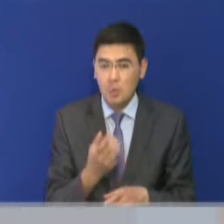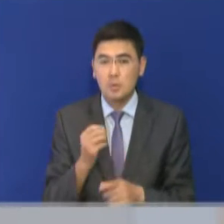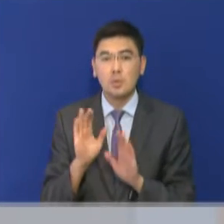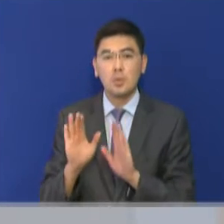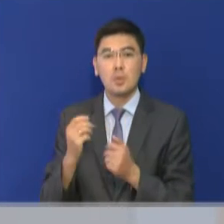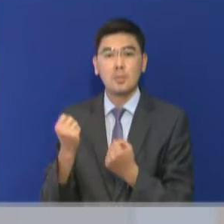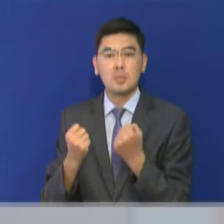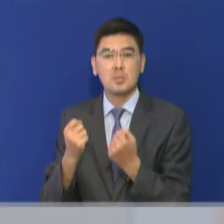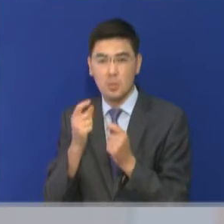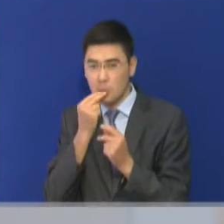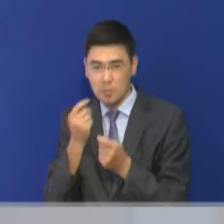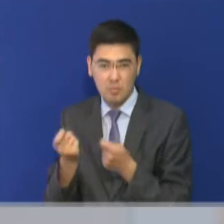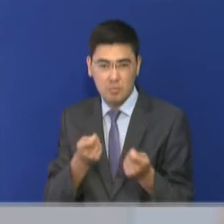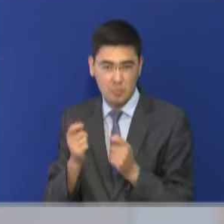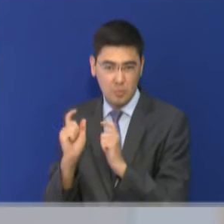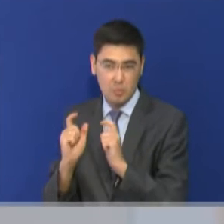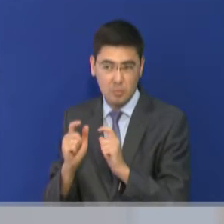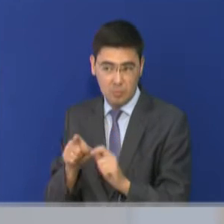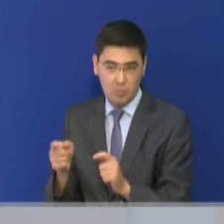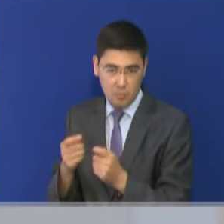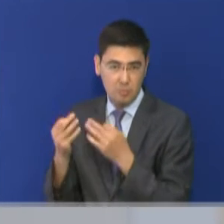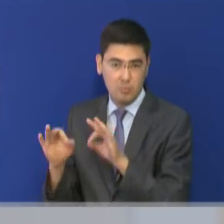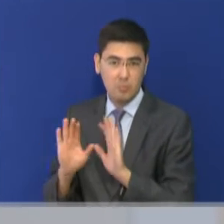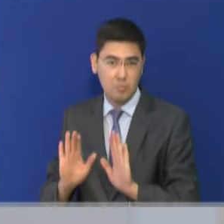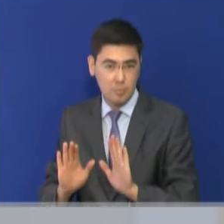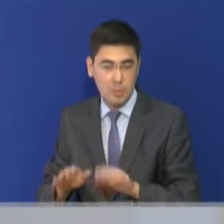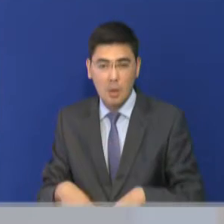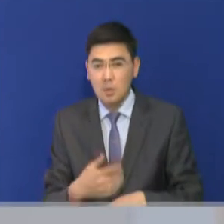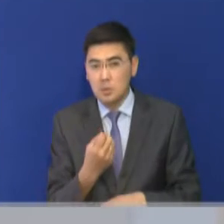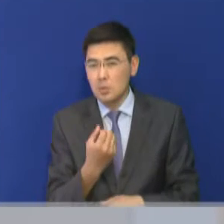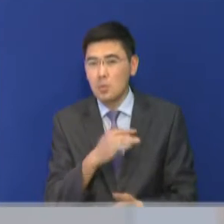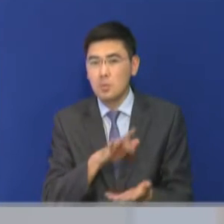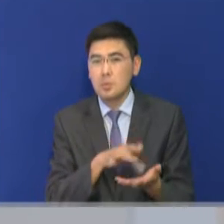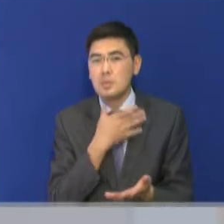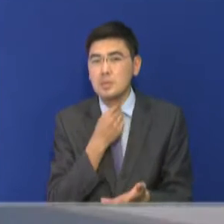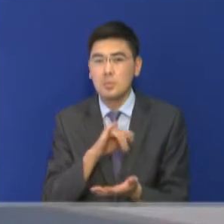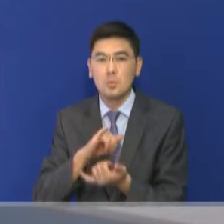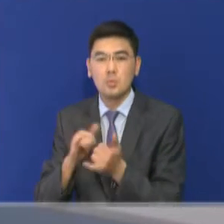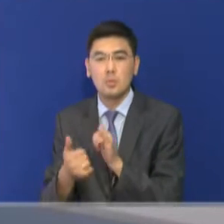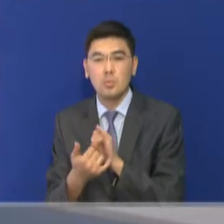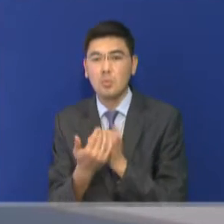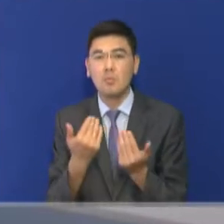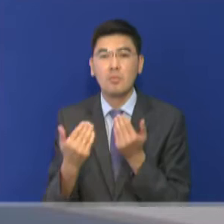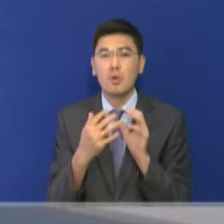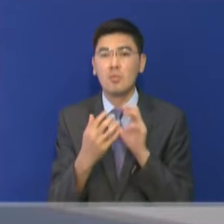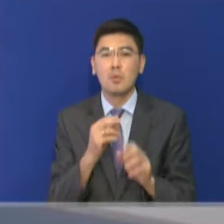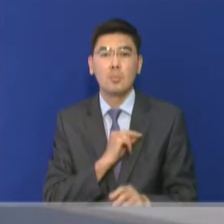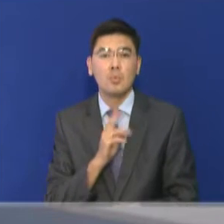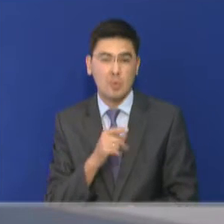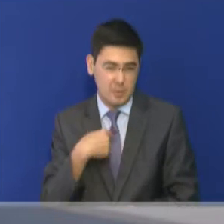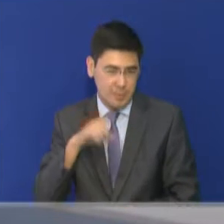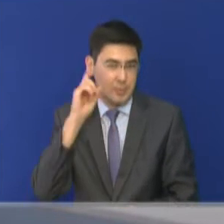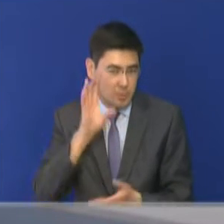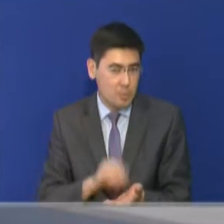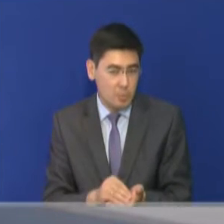спецкатегории жизнеобеспечения. Я знаю о проблемах с общественным транспортом в городе Семей и Каменногорск. В связи с чем поручаю акимам